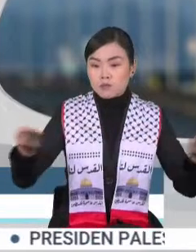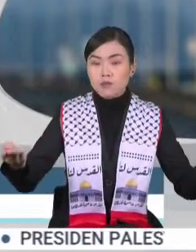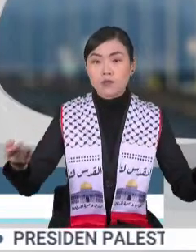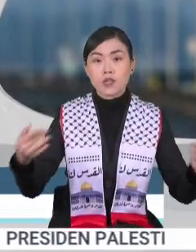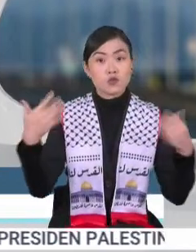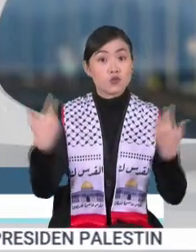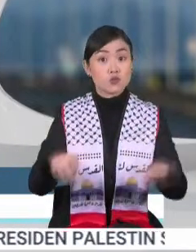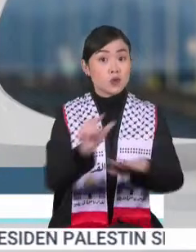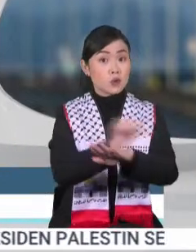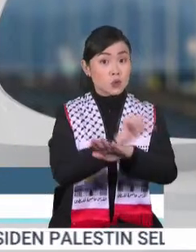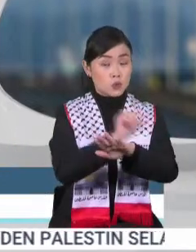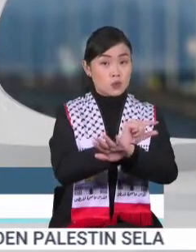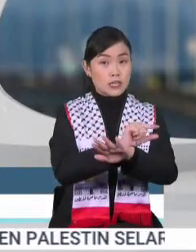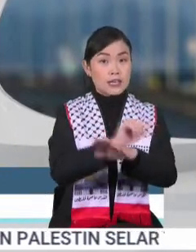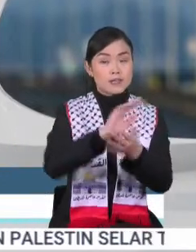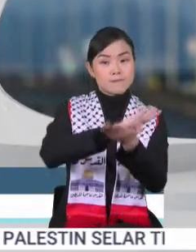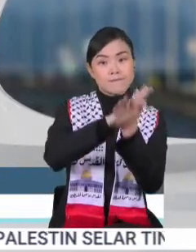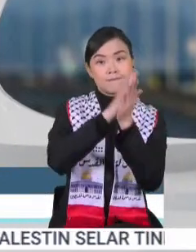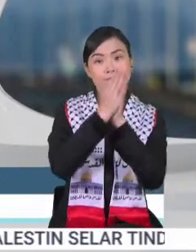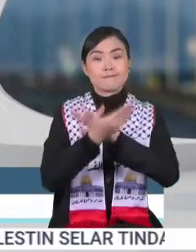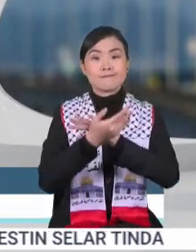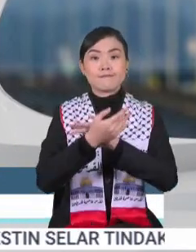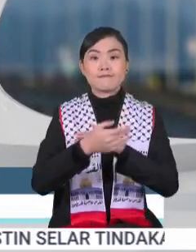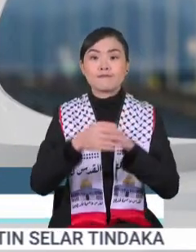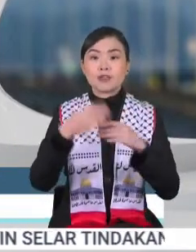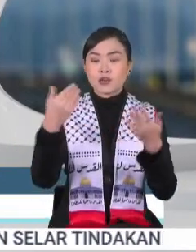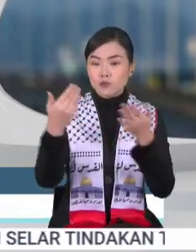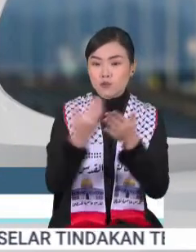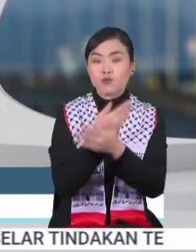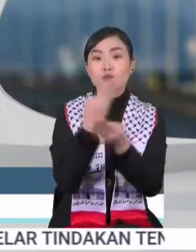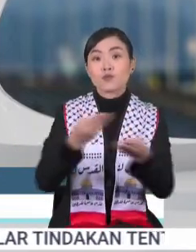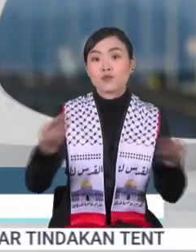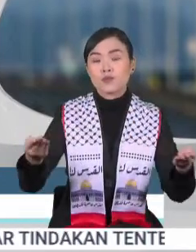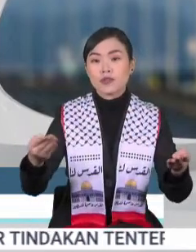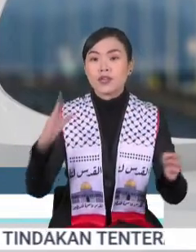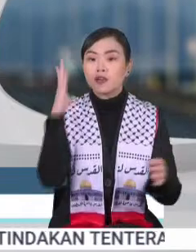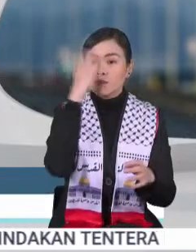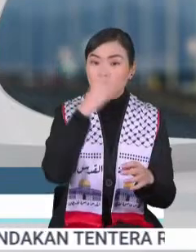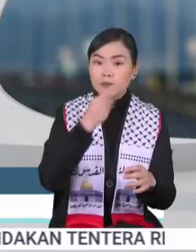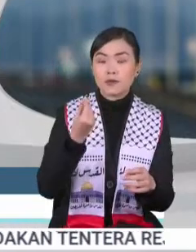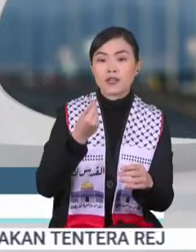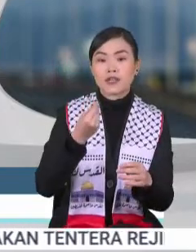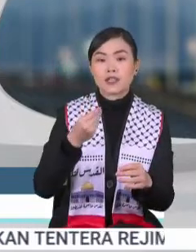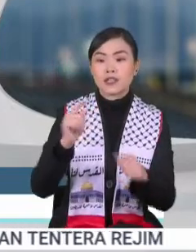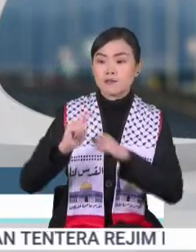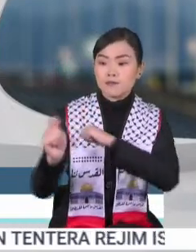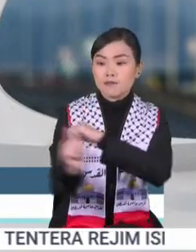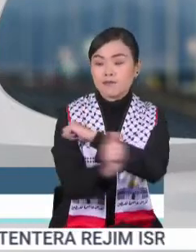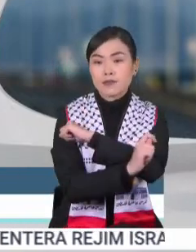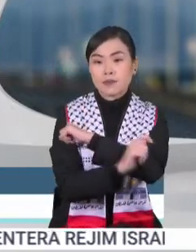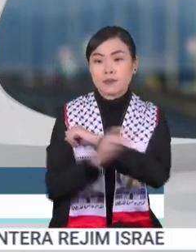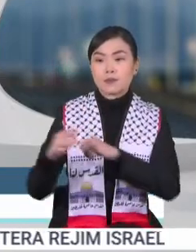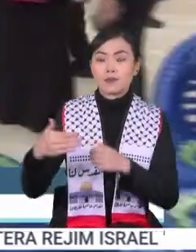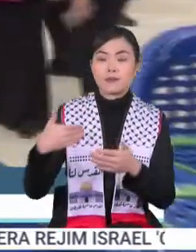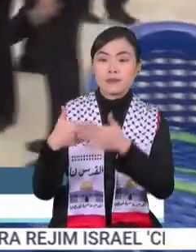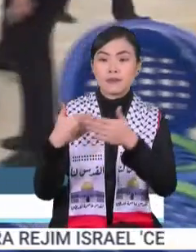terpakai malah ada yang dijadikan sebagai hiasan mengindahkan lagi taman-taman di sekitar